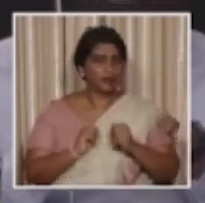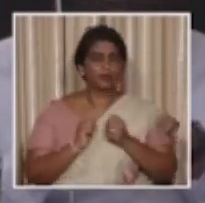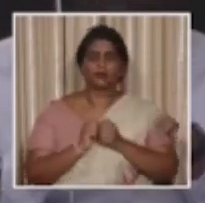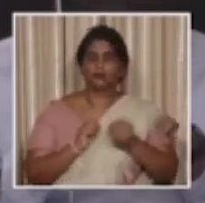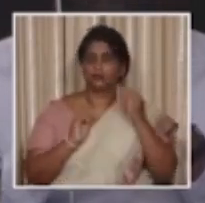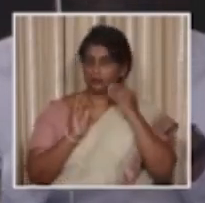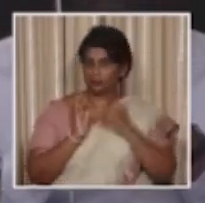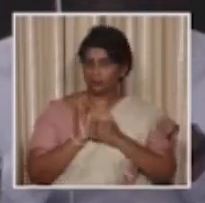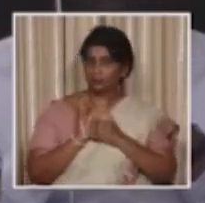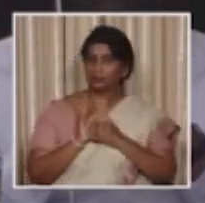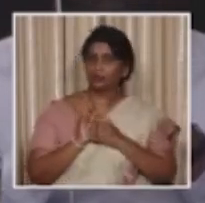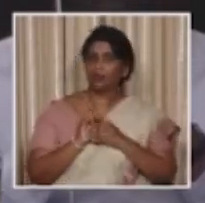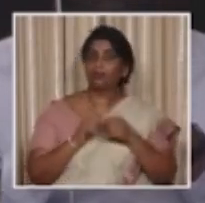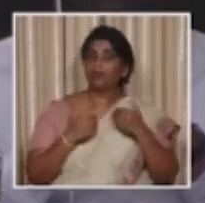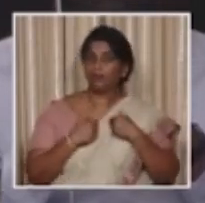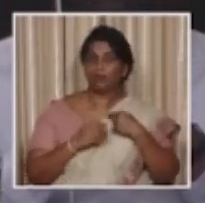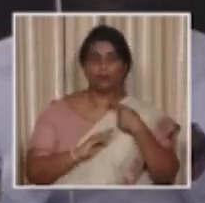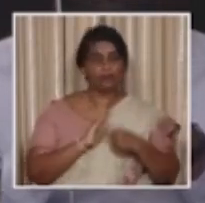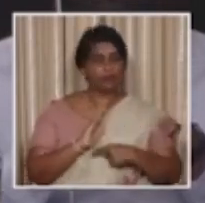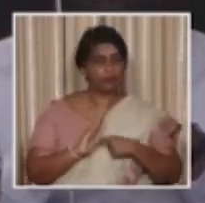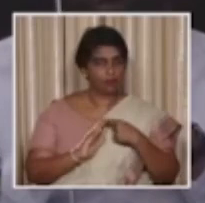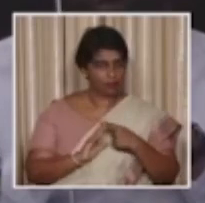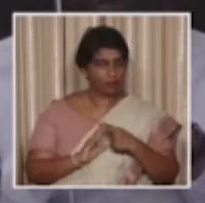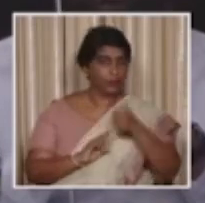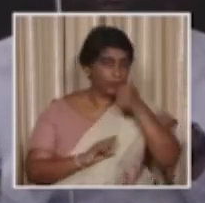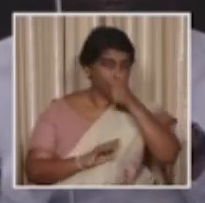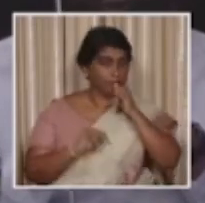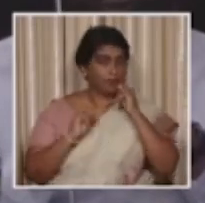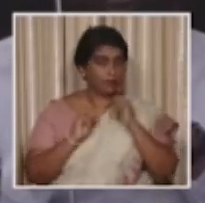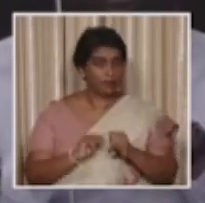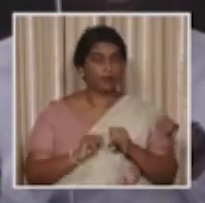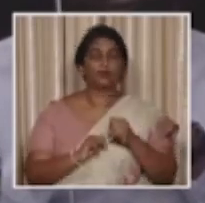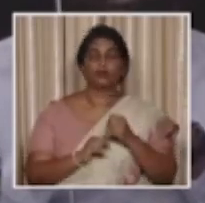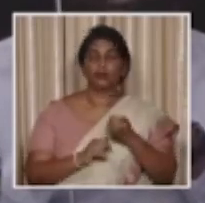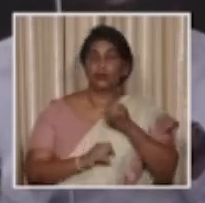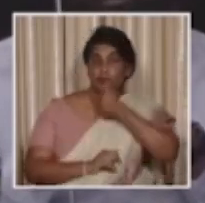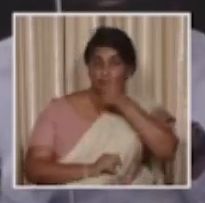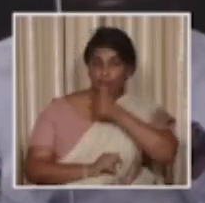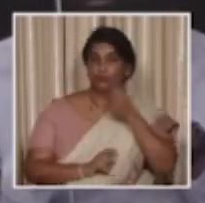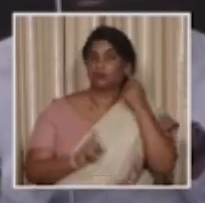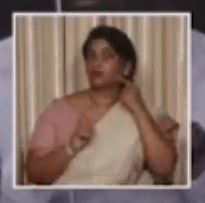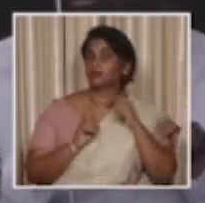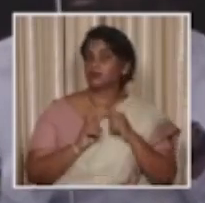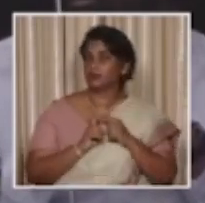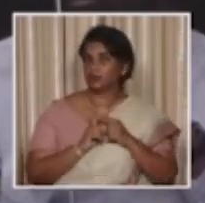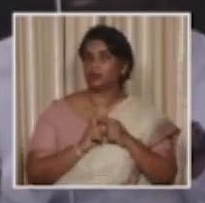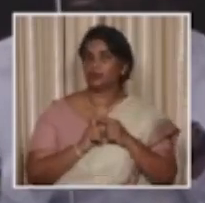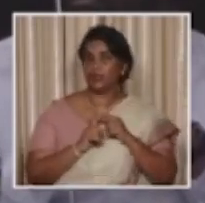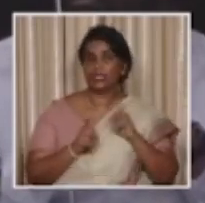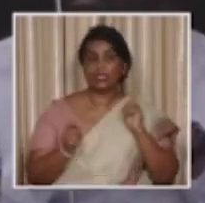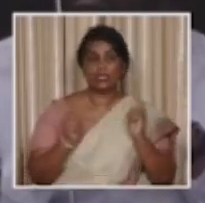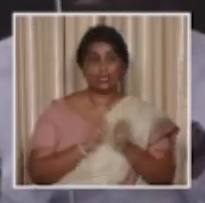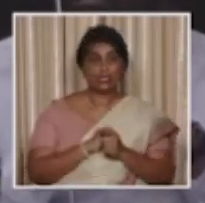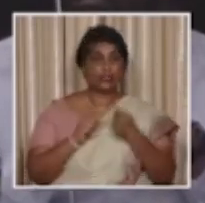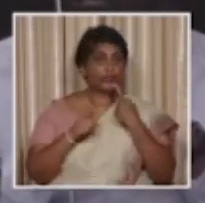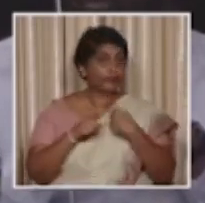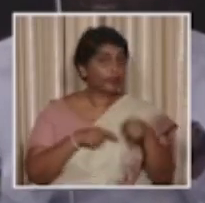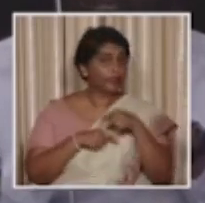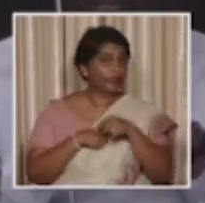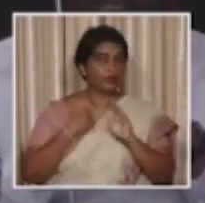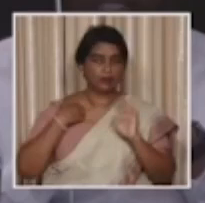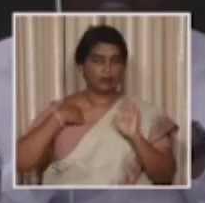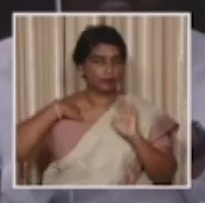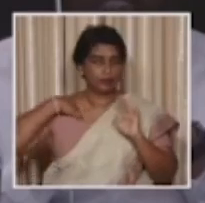පිළිබඳව තිබෙන්නේ අපේ රටේ වංචාව දූෂණය හොරකම කියන එක තිබෙන්නේ ක්‍රිකට් ක්‍රීඩාවේ විතරක්